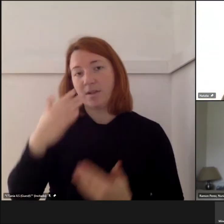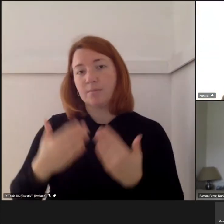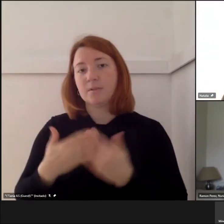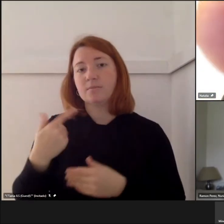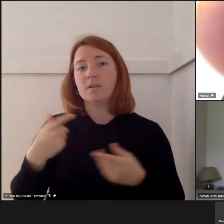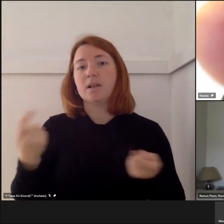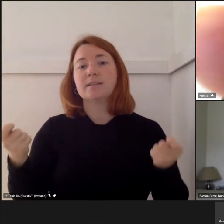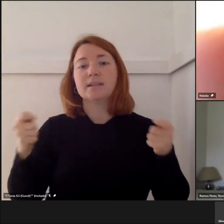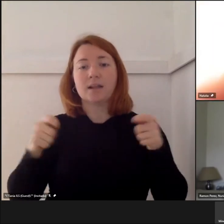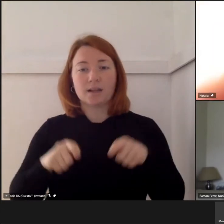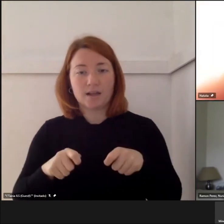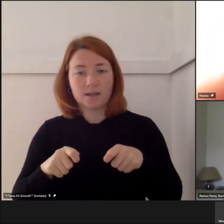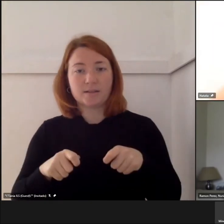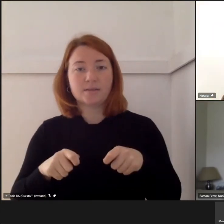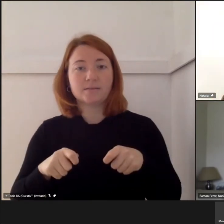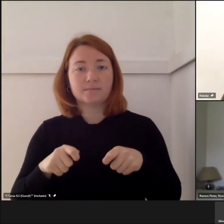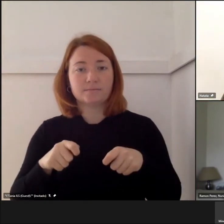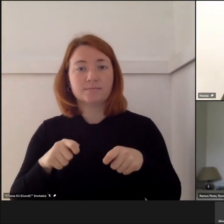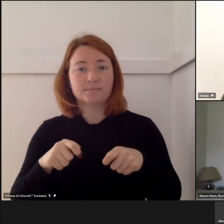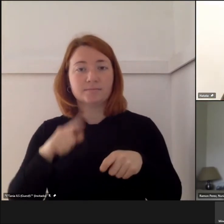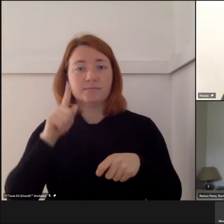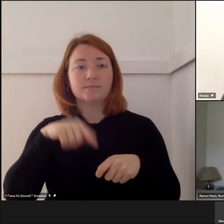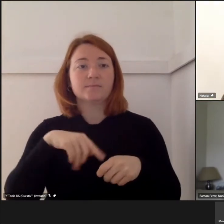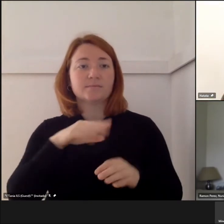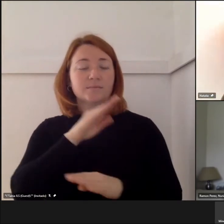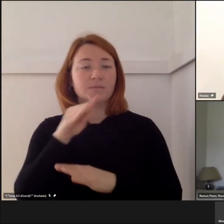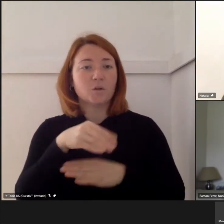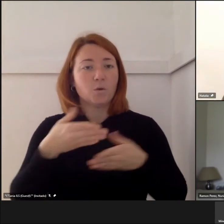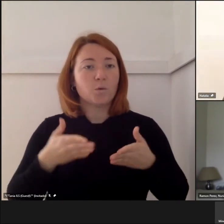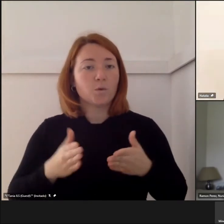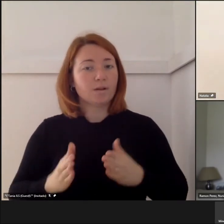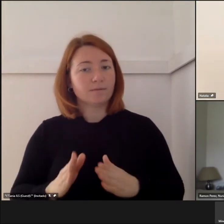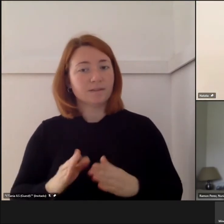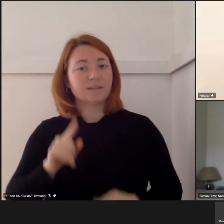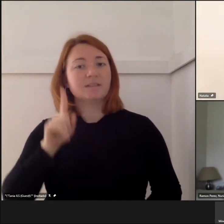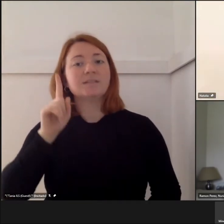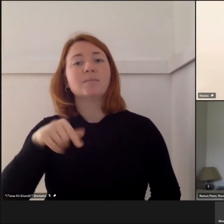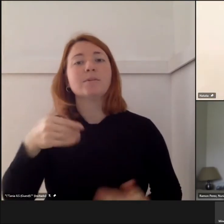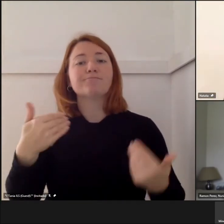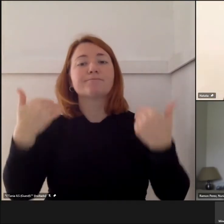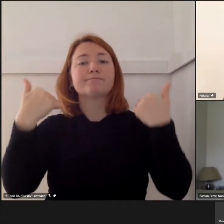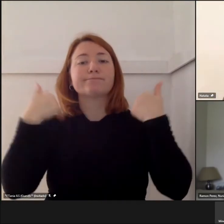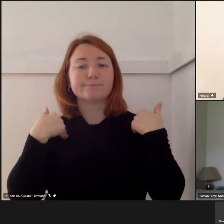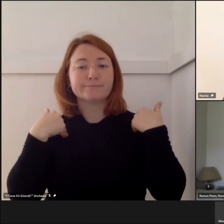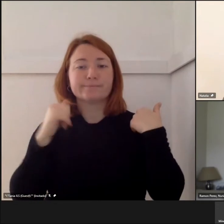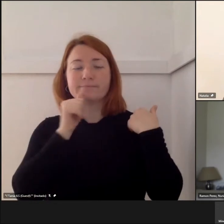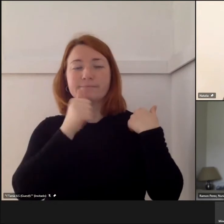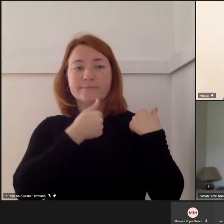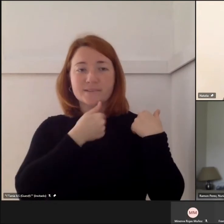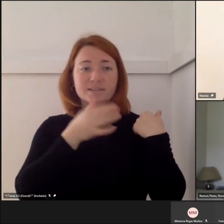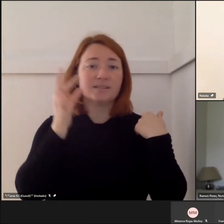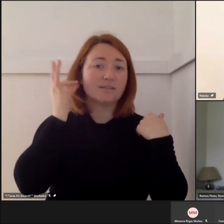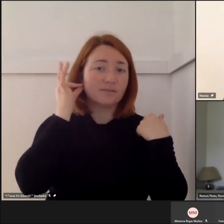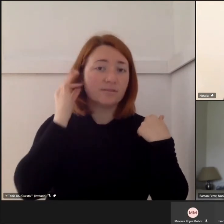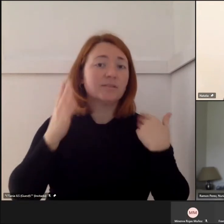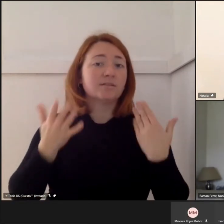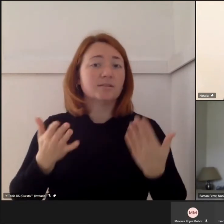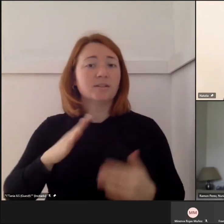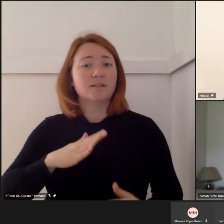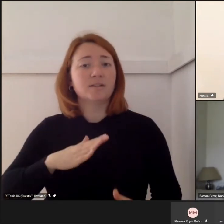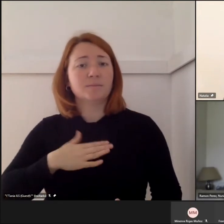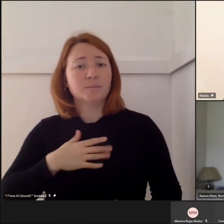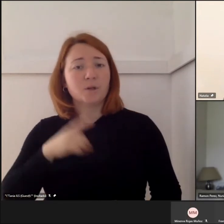tancades, de que sabem que aquesta cura de fills, com també reflecteixen les dades, recau majoritàriament sobre les dones, no? Per tant, és possible que també les